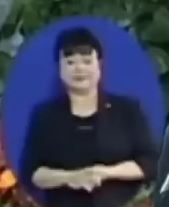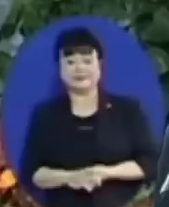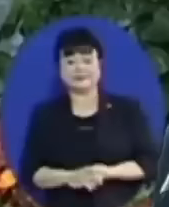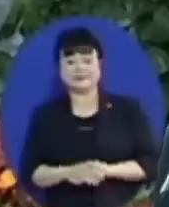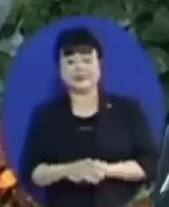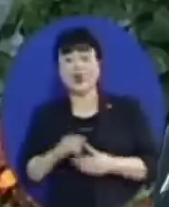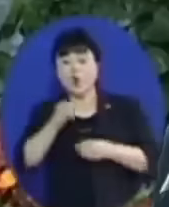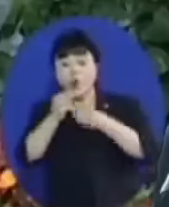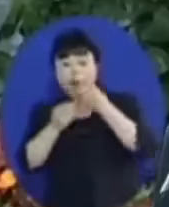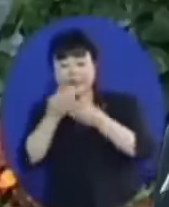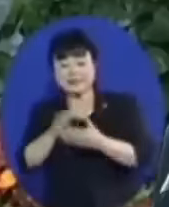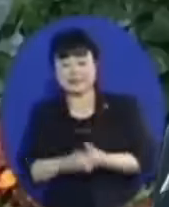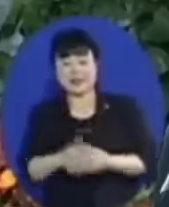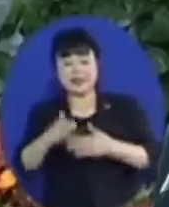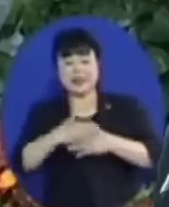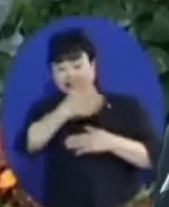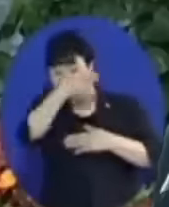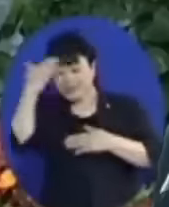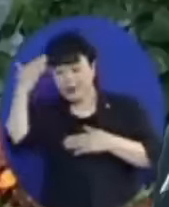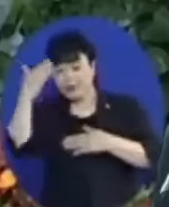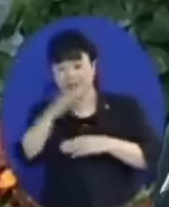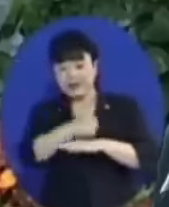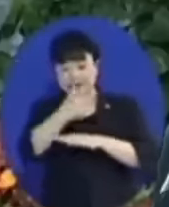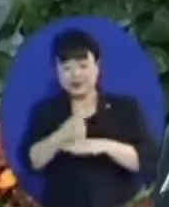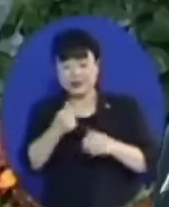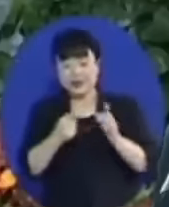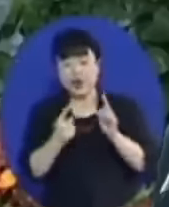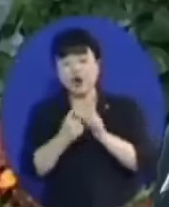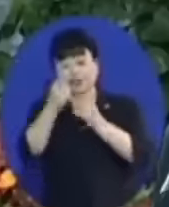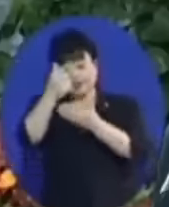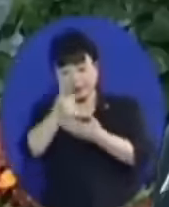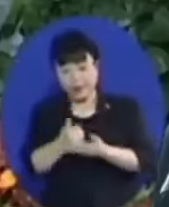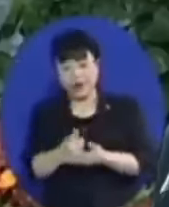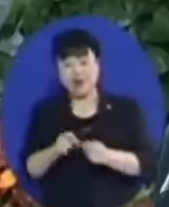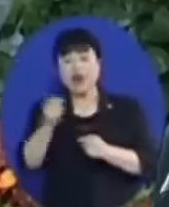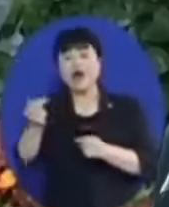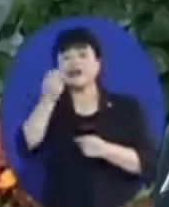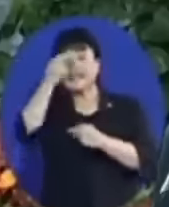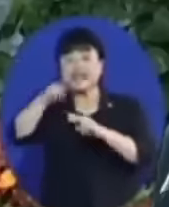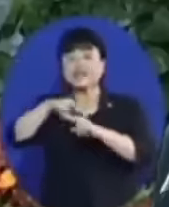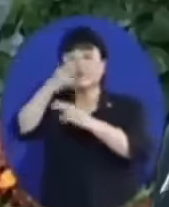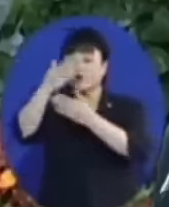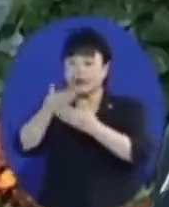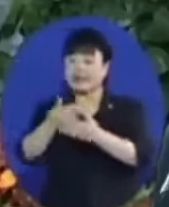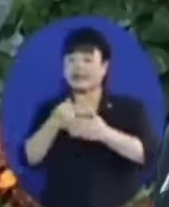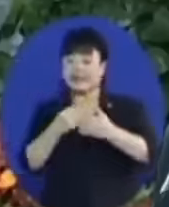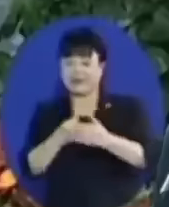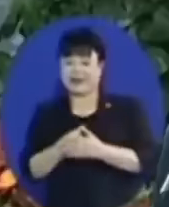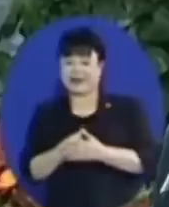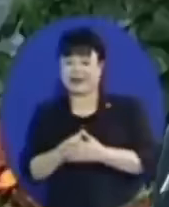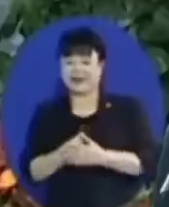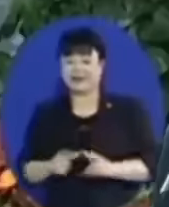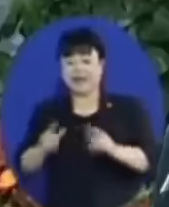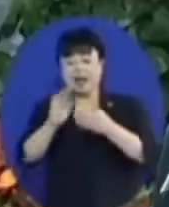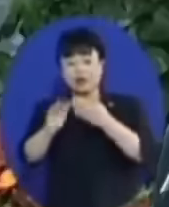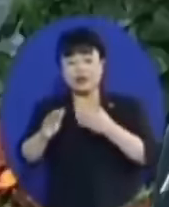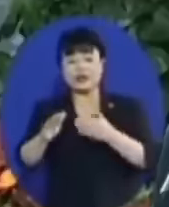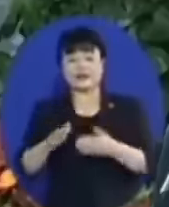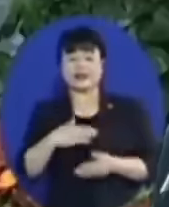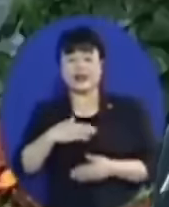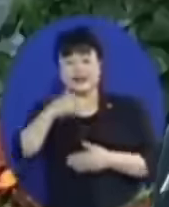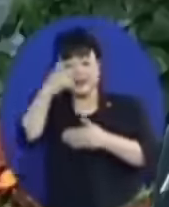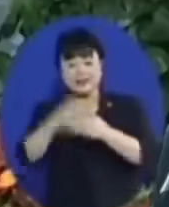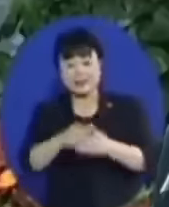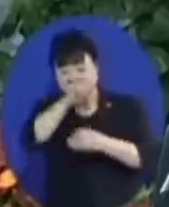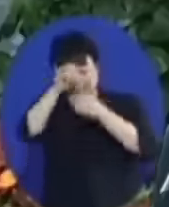이렇게 고백했습니다. 나는 젊어서 그리스도를 영접하고 영생의 선물을 받았습니다. 그날 이후 나의 나머지